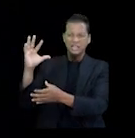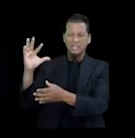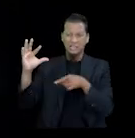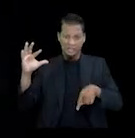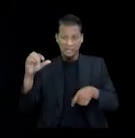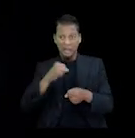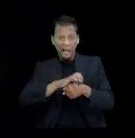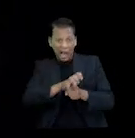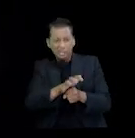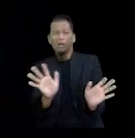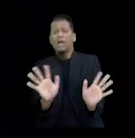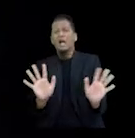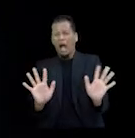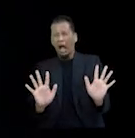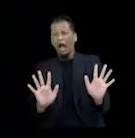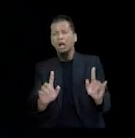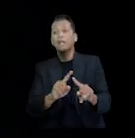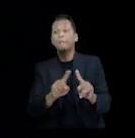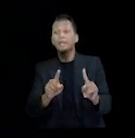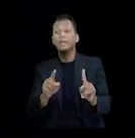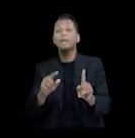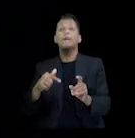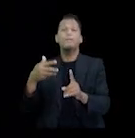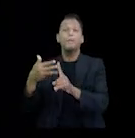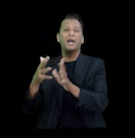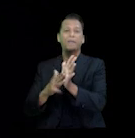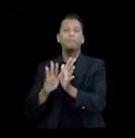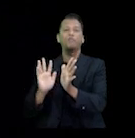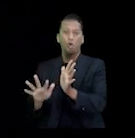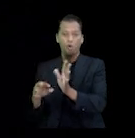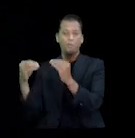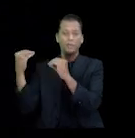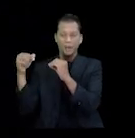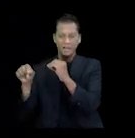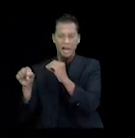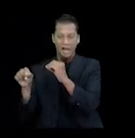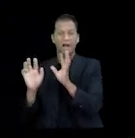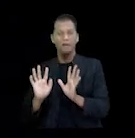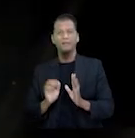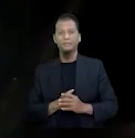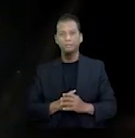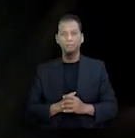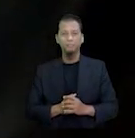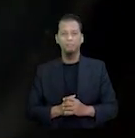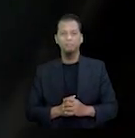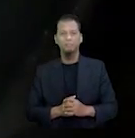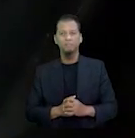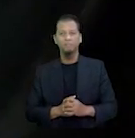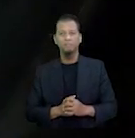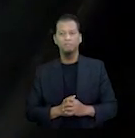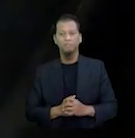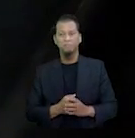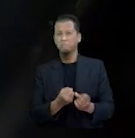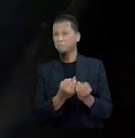adanya BBM semua Pertamina ini, tapi modelnya kayak gas. Itu di warga itu, di